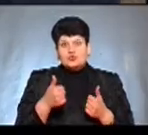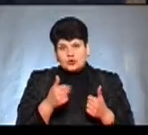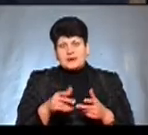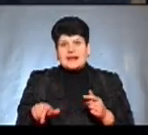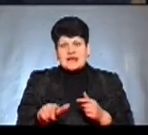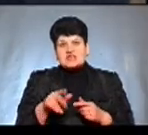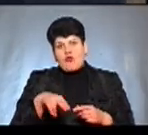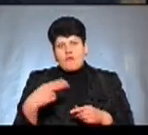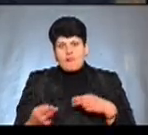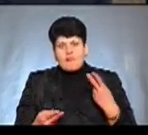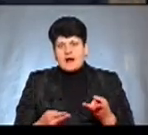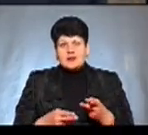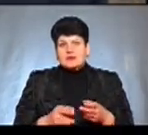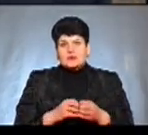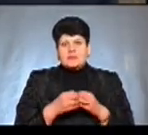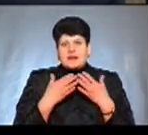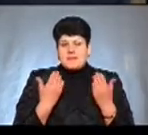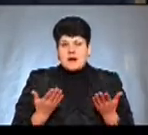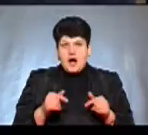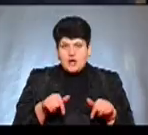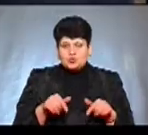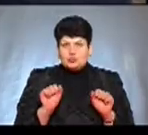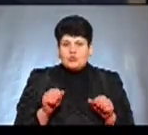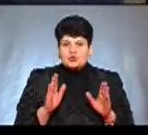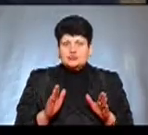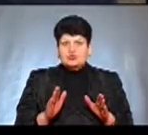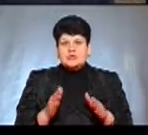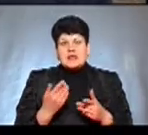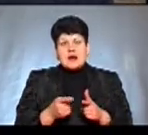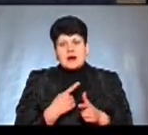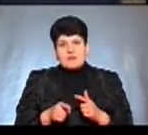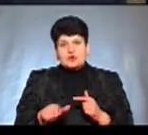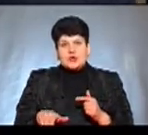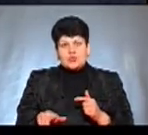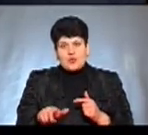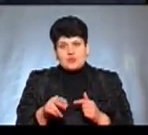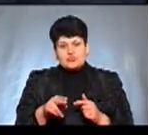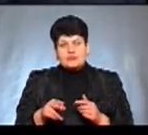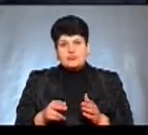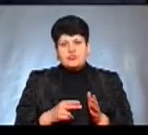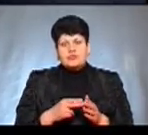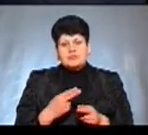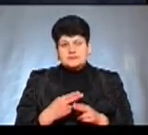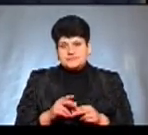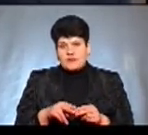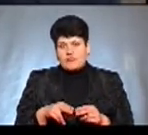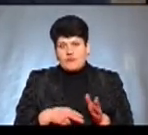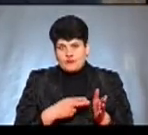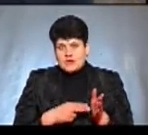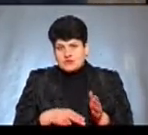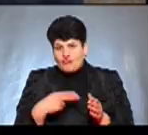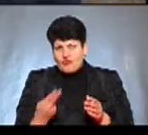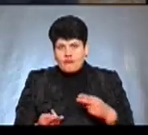так ніякої шкоди там немає. Але тут може бути або на залізну дорогу впасти, або так само ті автомобілі, які проїжджають